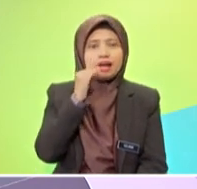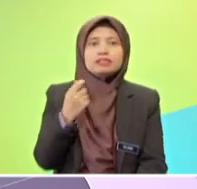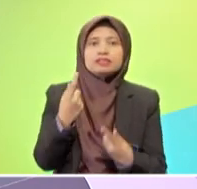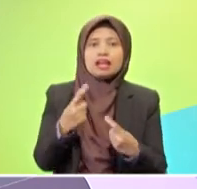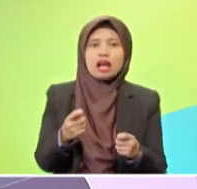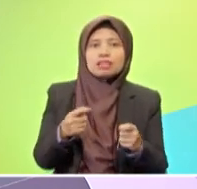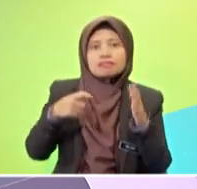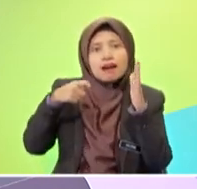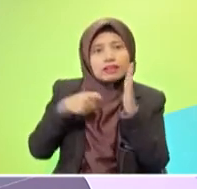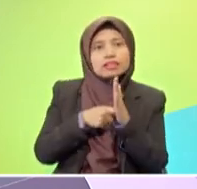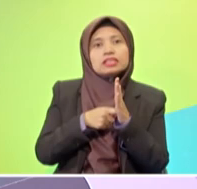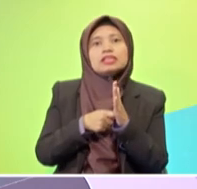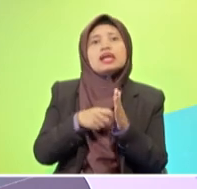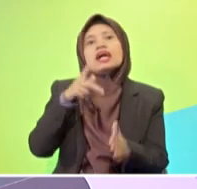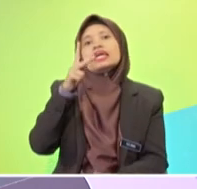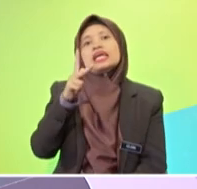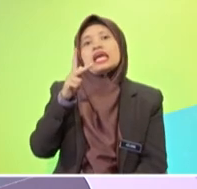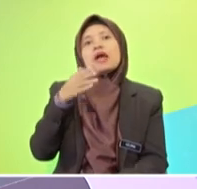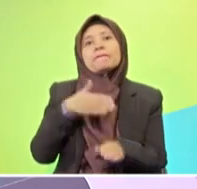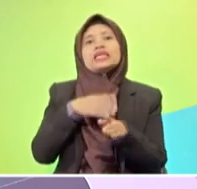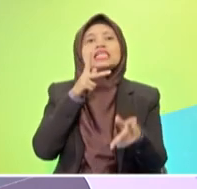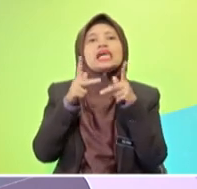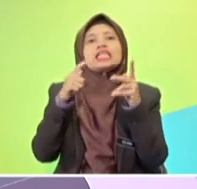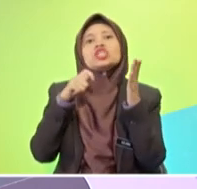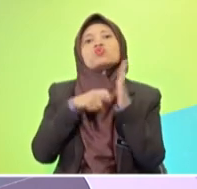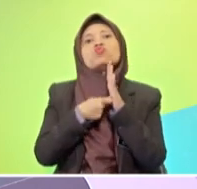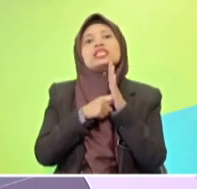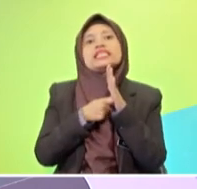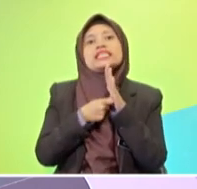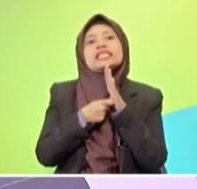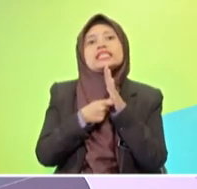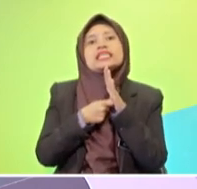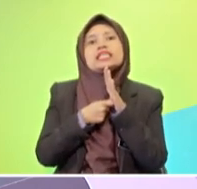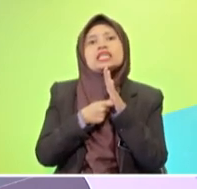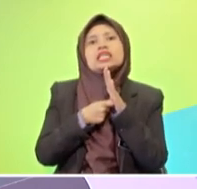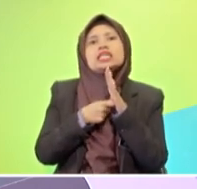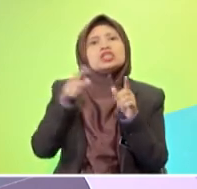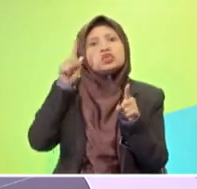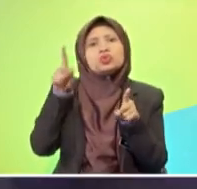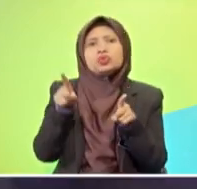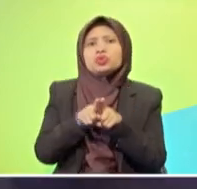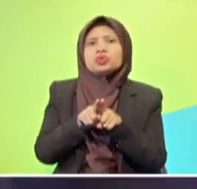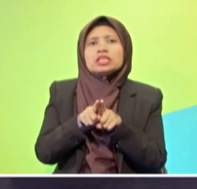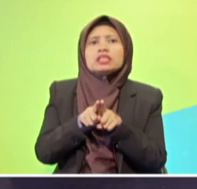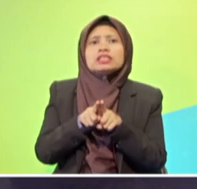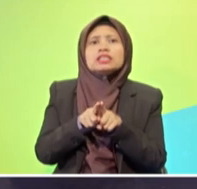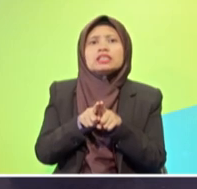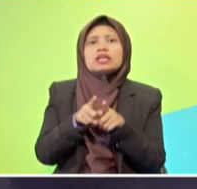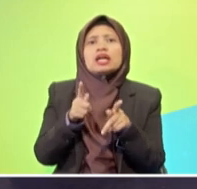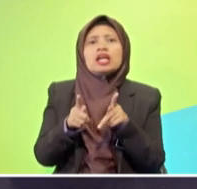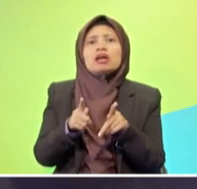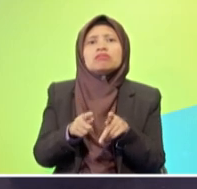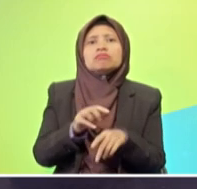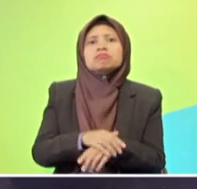telah pun menandakan key ya Ee kepada kata kunci ini sebenarnya saya tidak tanya juga lah setuju ke yang lain ini Kalau setuju Coba angkat hijau